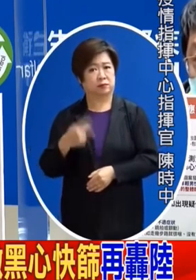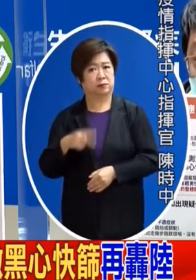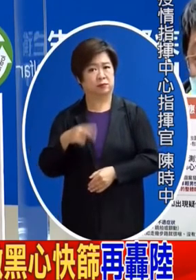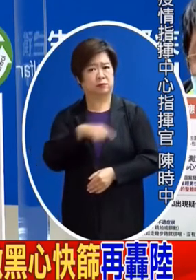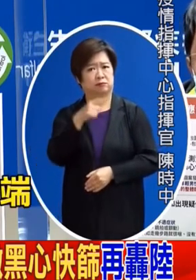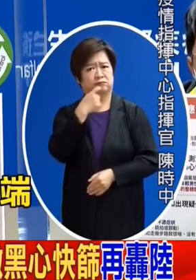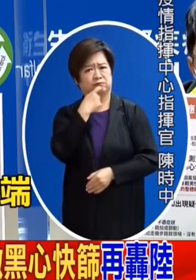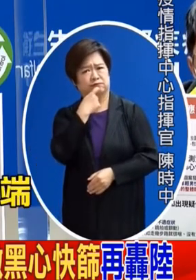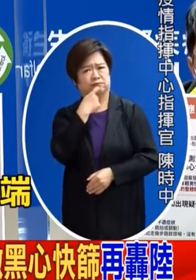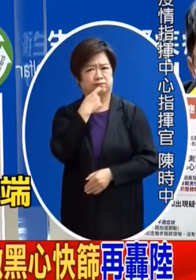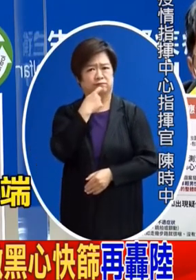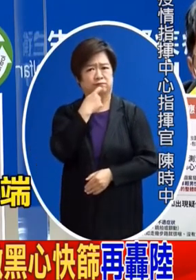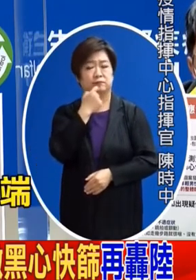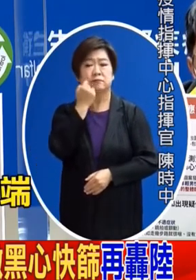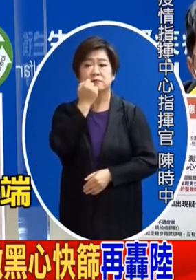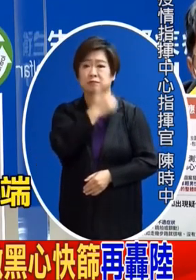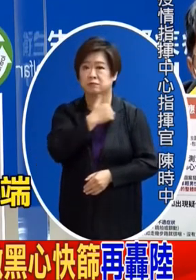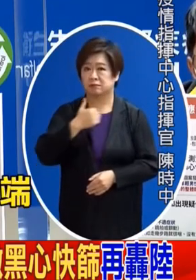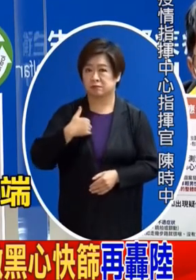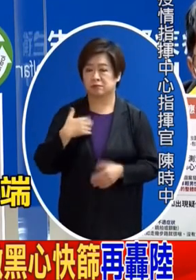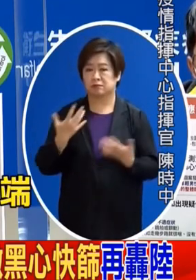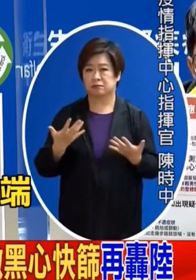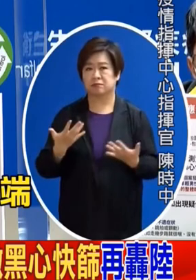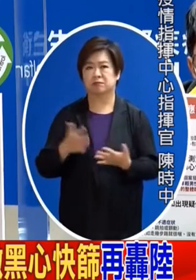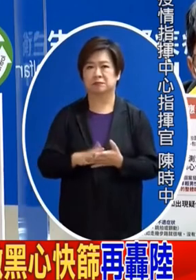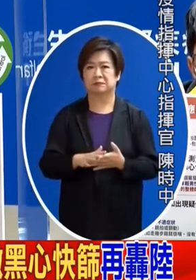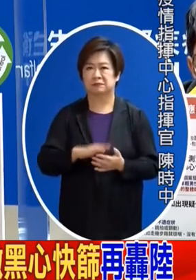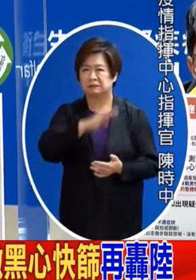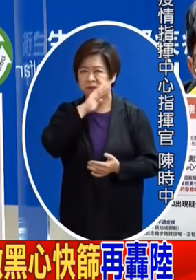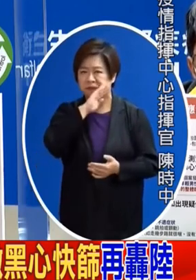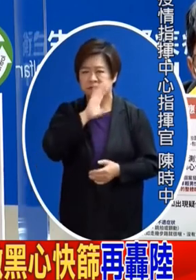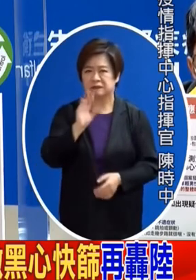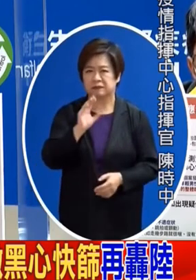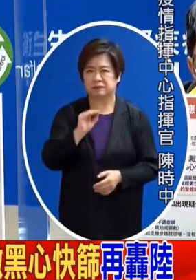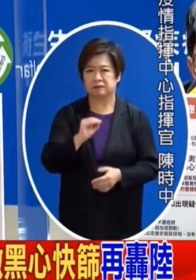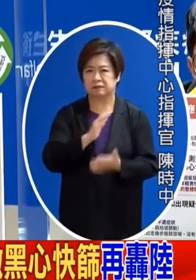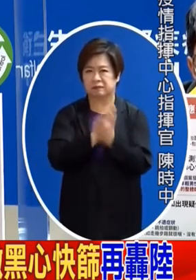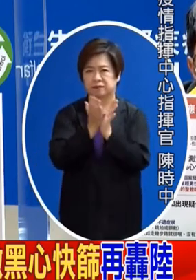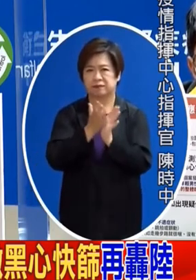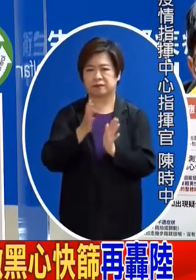家有疑义，认为有一些疑甚或是弊端，我们都需要把它厘清。